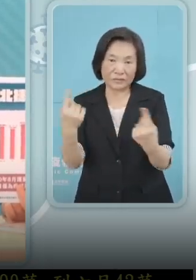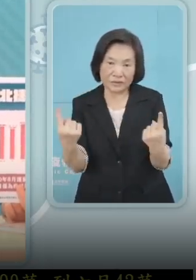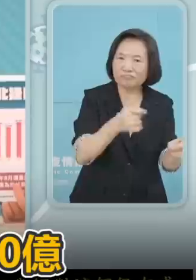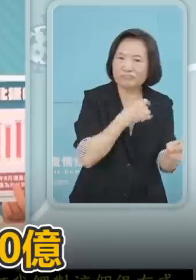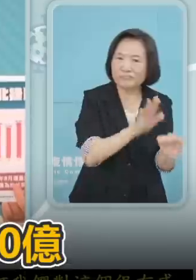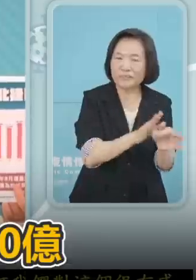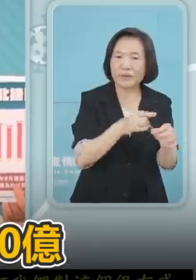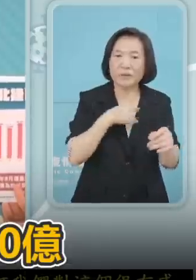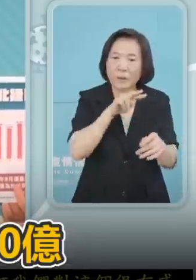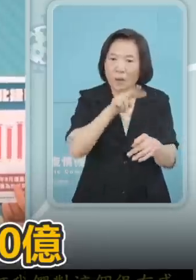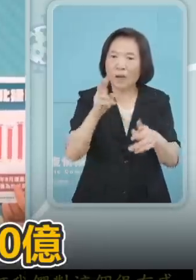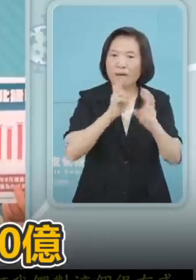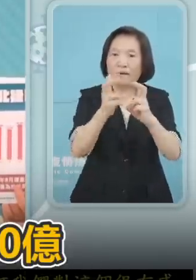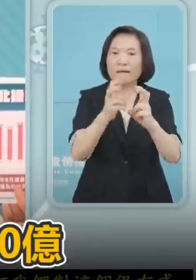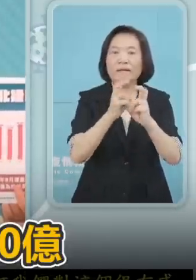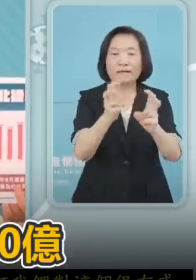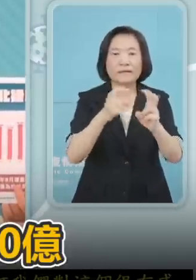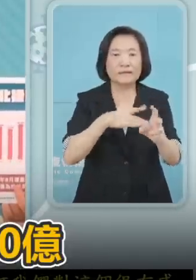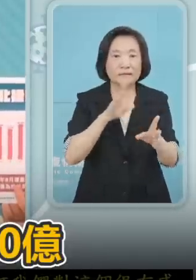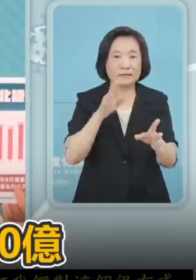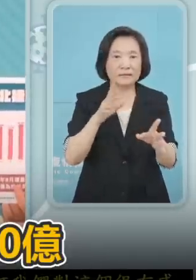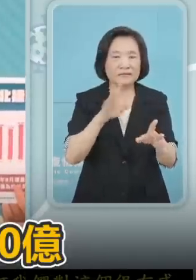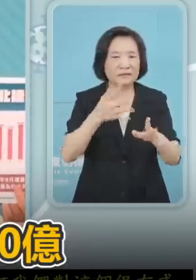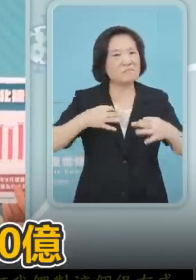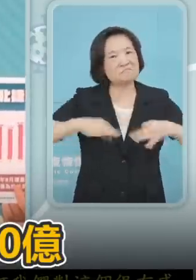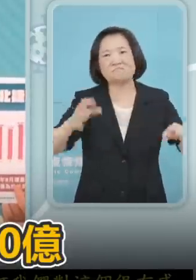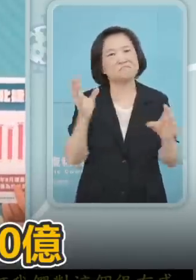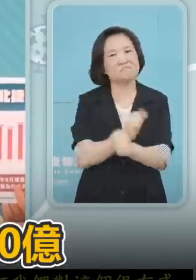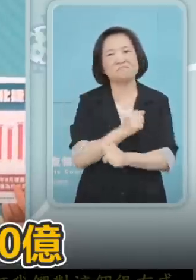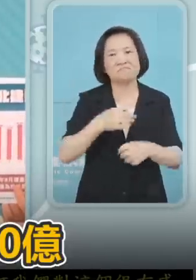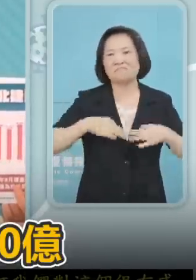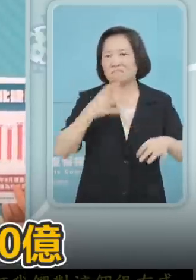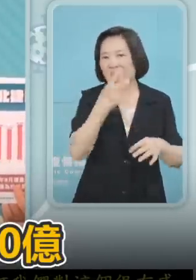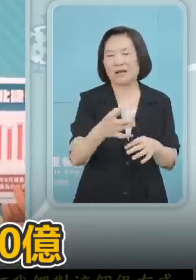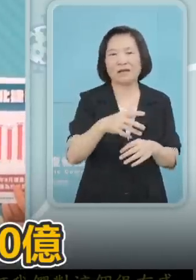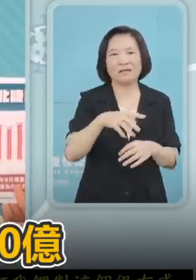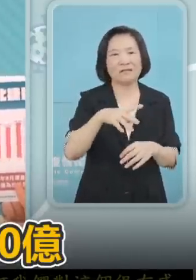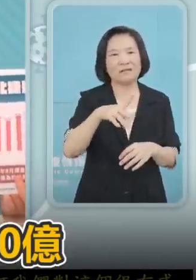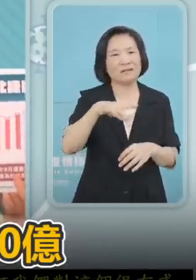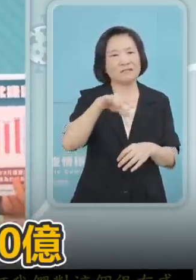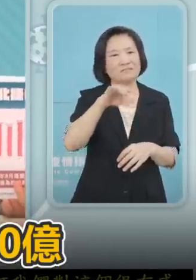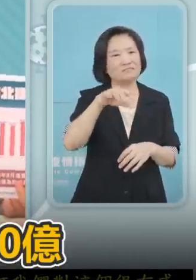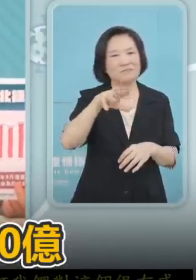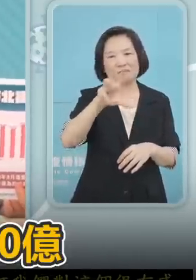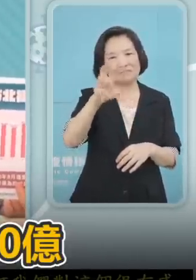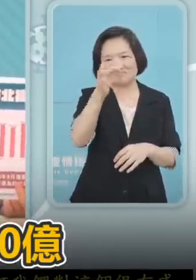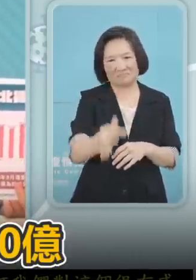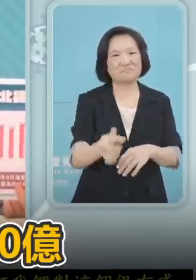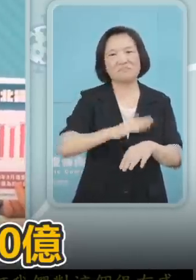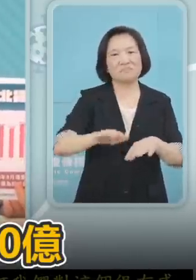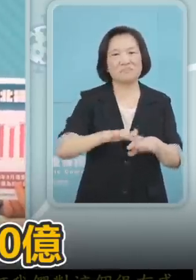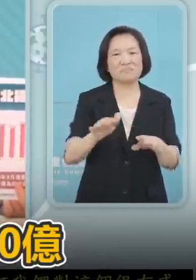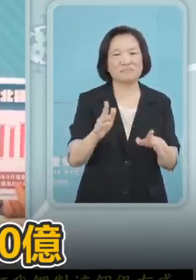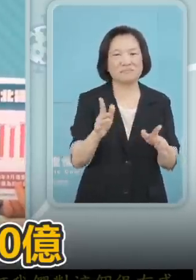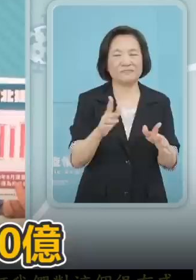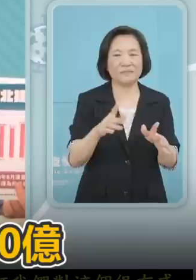一半呢。我们捷运估计今年大概要亏50到100到80亿啊，因为运量只有